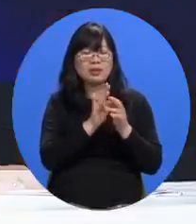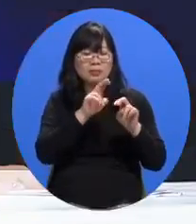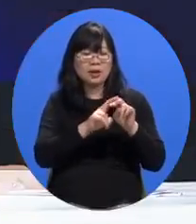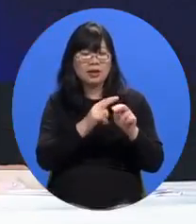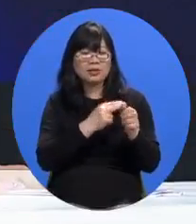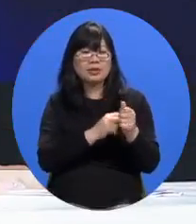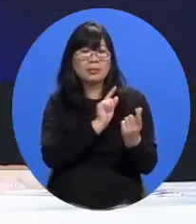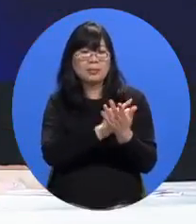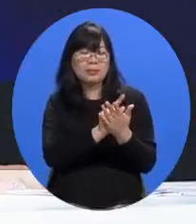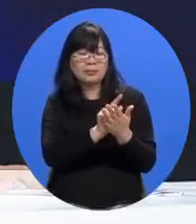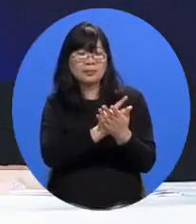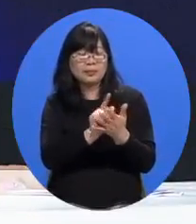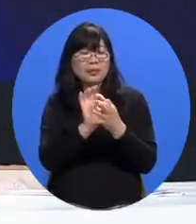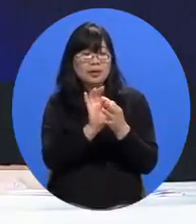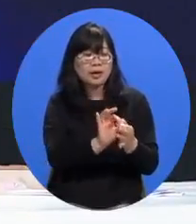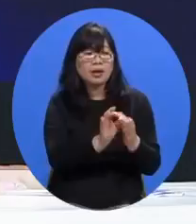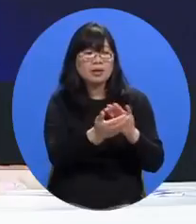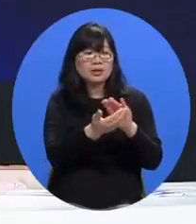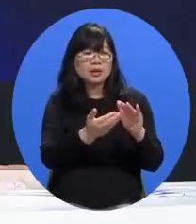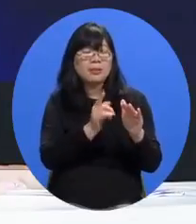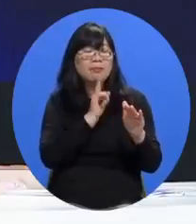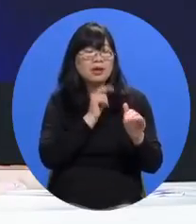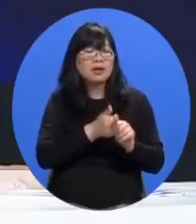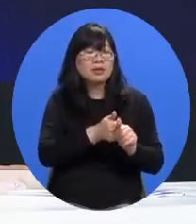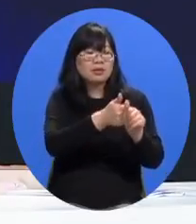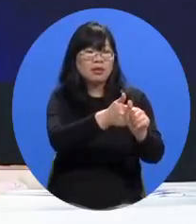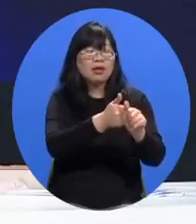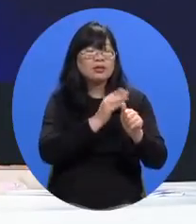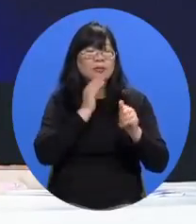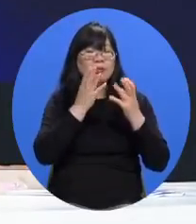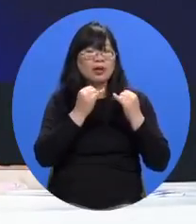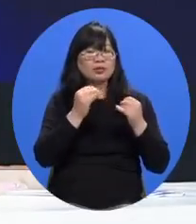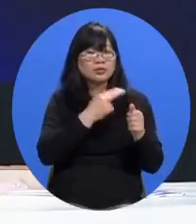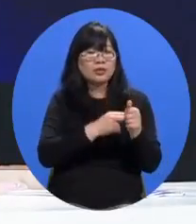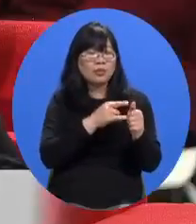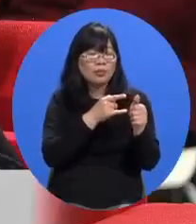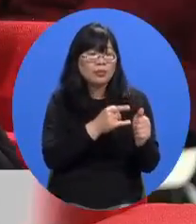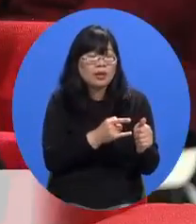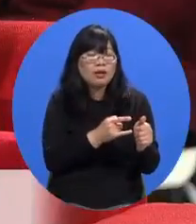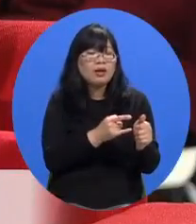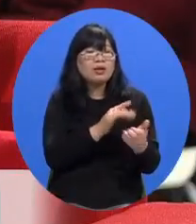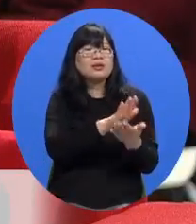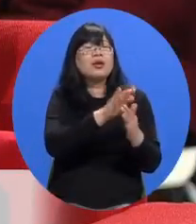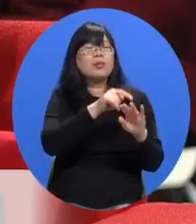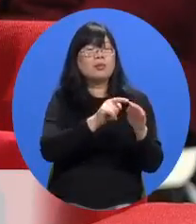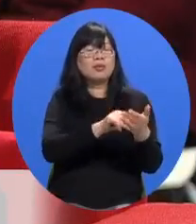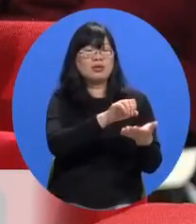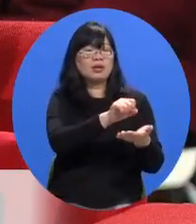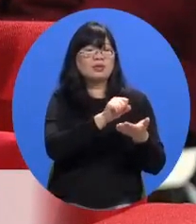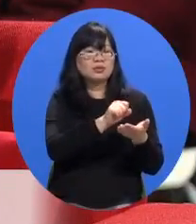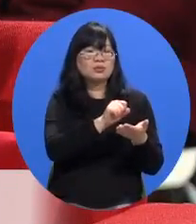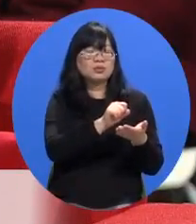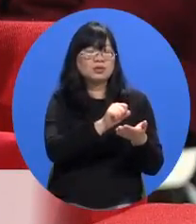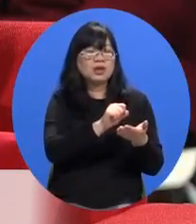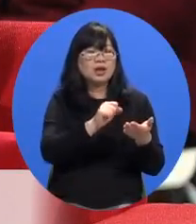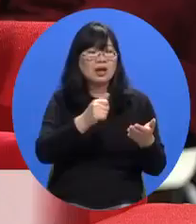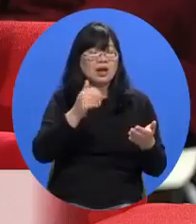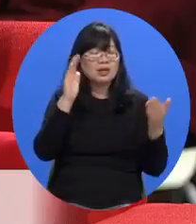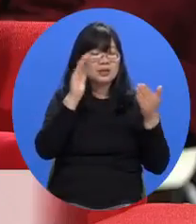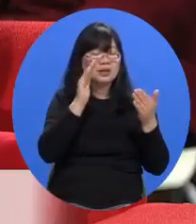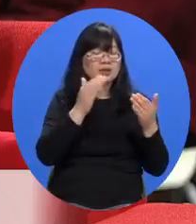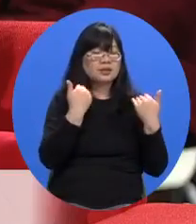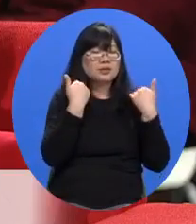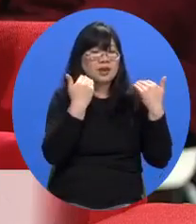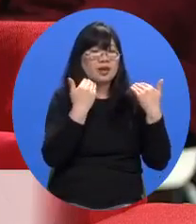많은 선생님을 접하시면서 방금 말씀하신 대로 정말 많은 선생님들이 그렇게 열정을 갖고 아이들의 성장과 미래에